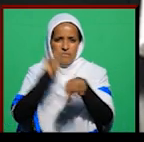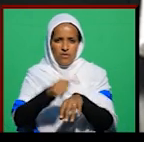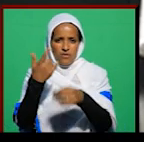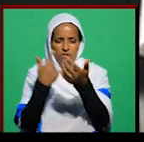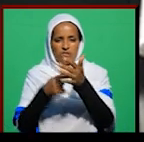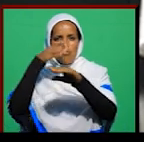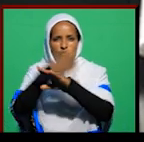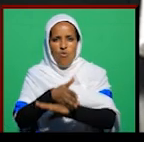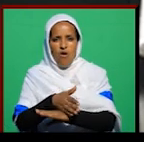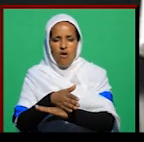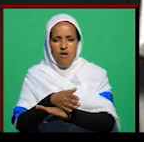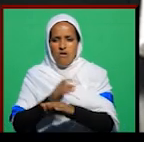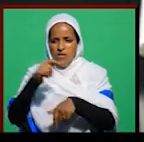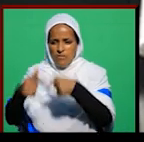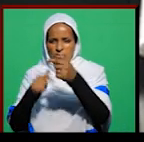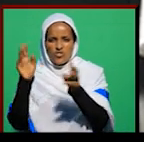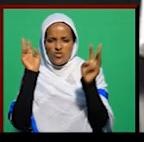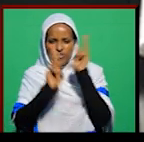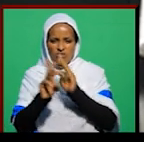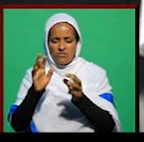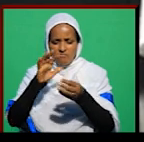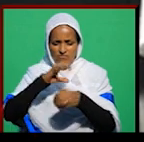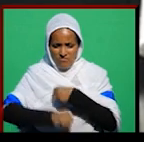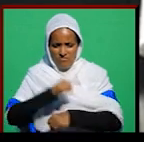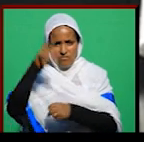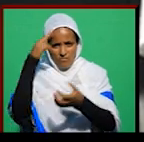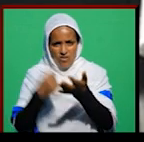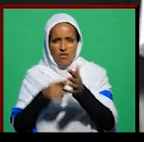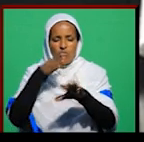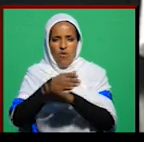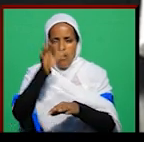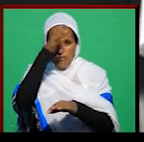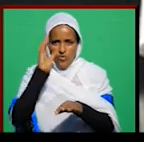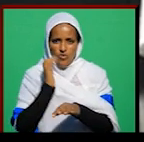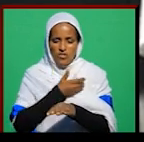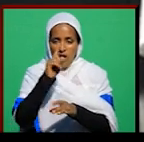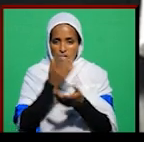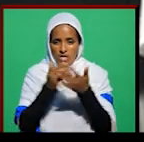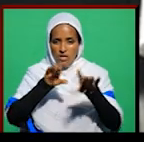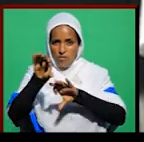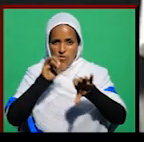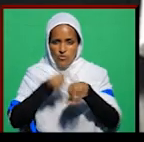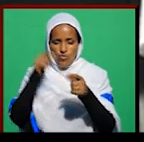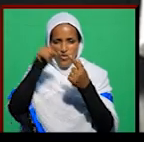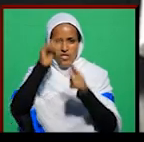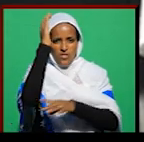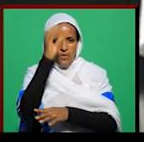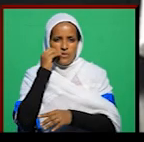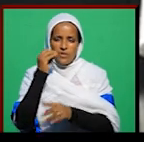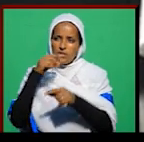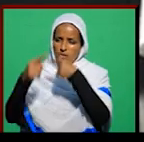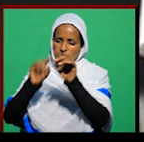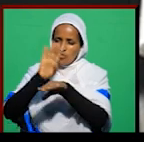ክደት ትምህርት በመዝራት ከዚህ በኋላ የሚለይበት ነገር በጣም ተቸጋገረ እና መቼም አባቶቻችን አንድ ነገር ሲያደርጉ